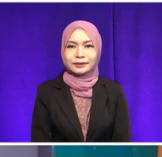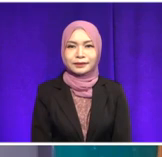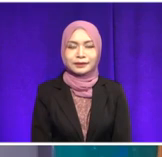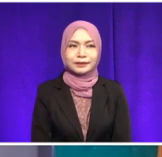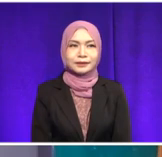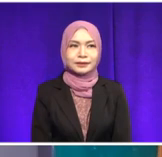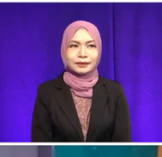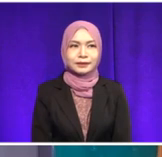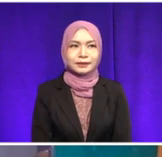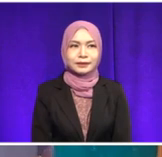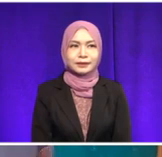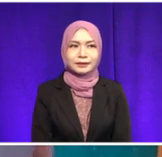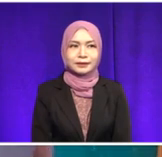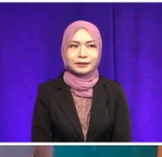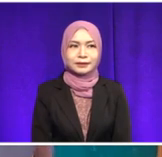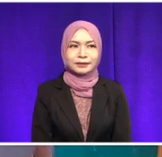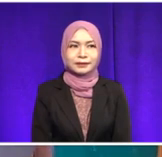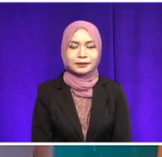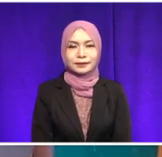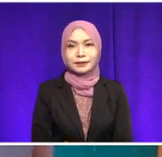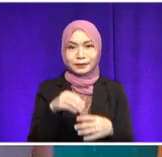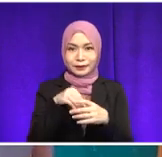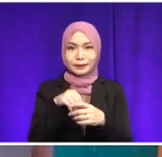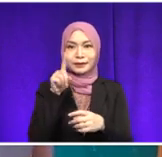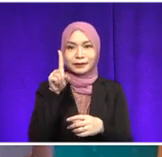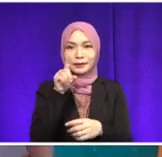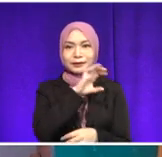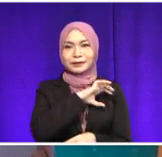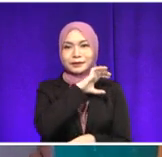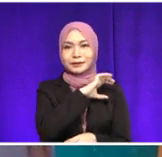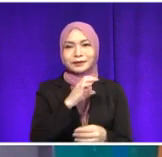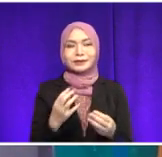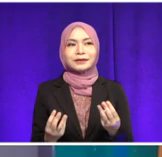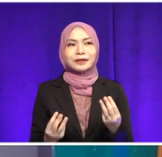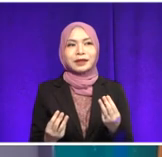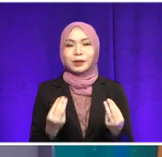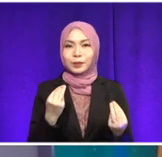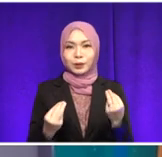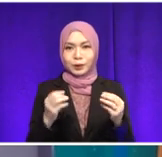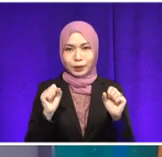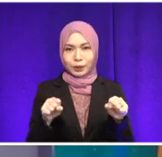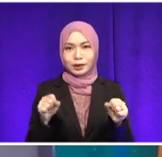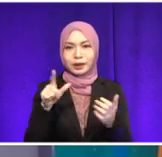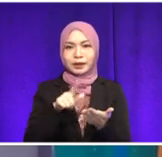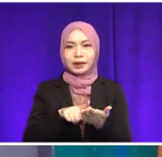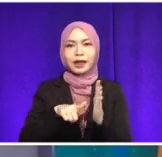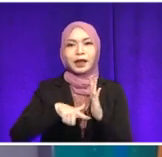dalam satu ciri itu mungkin ada lebih dari pada satu maklumat